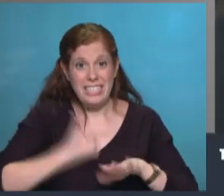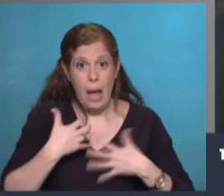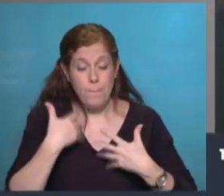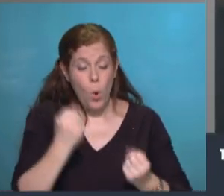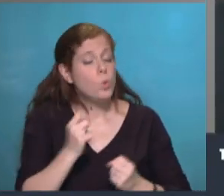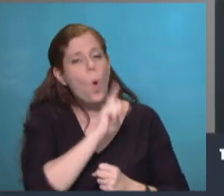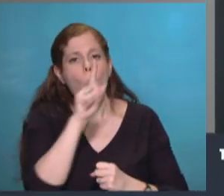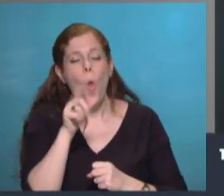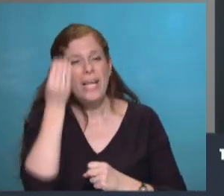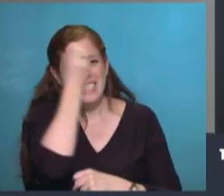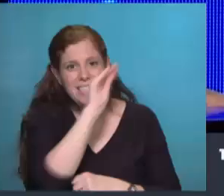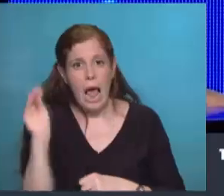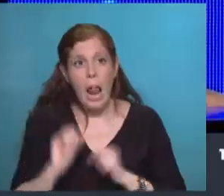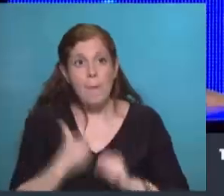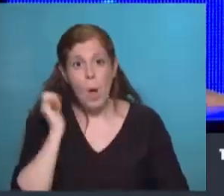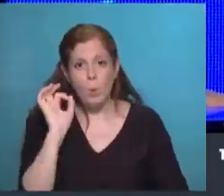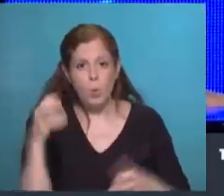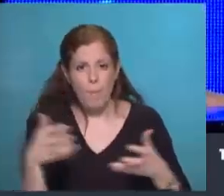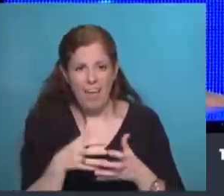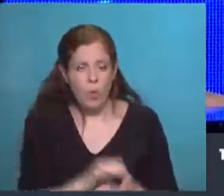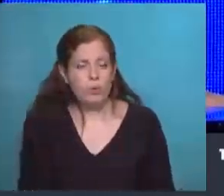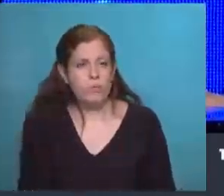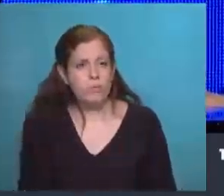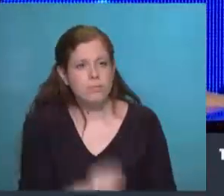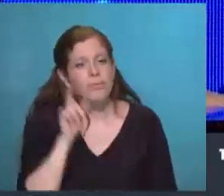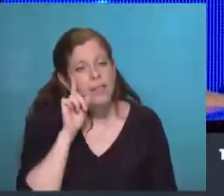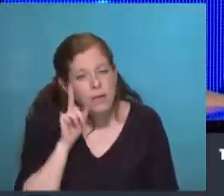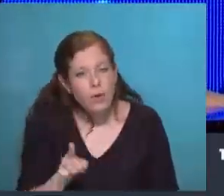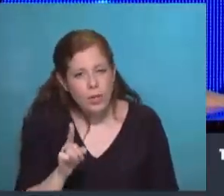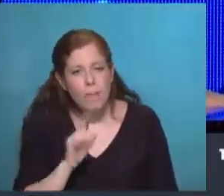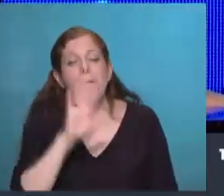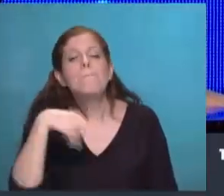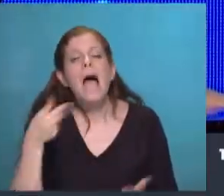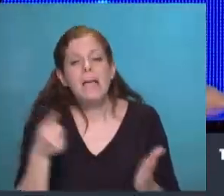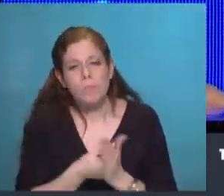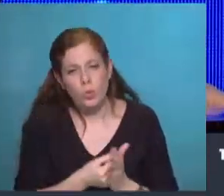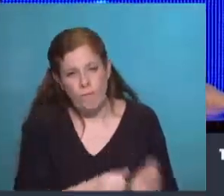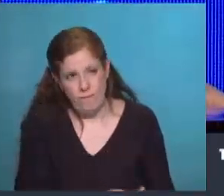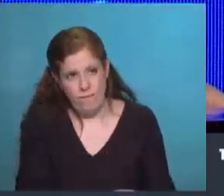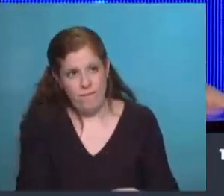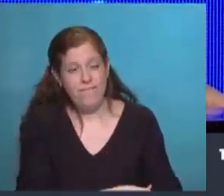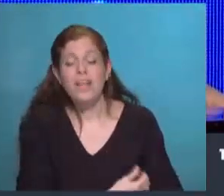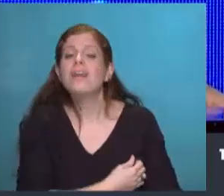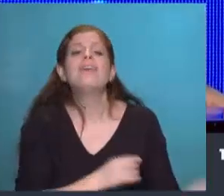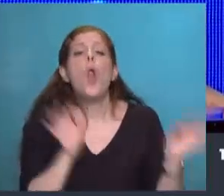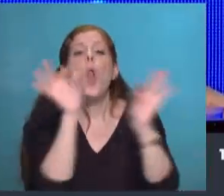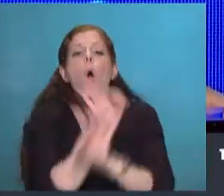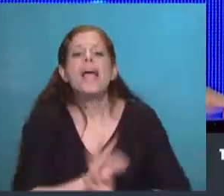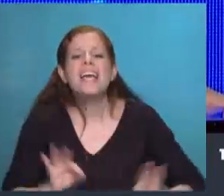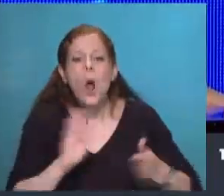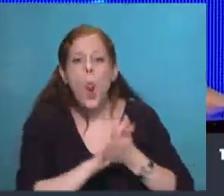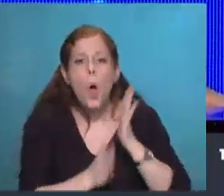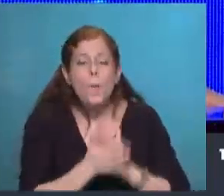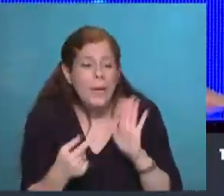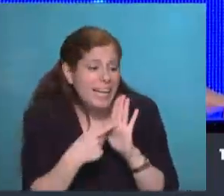של מיליקובסקי בחברות. אתם כבר יודעים מה יהיה בסוף. לא יהיה כלום, כי